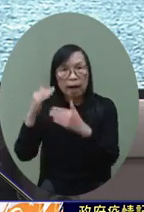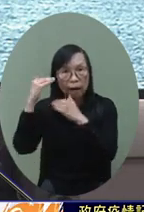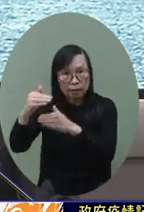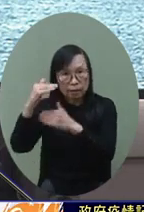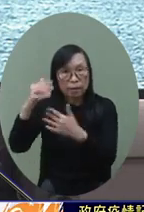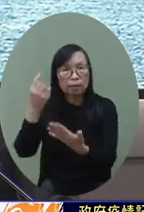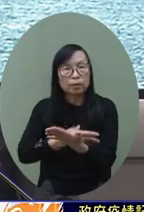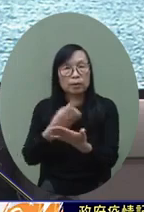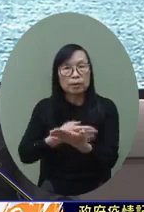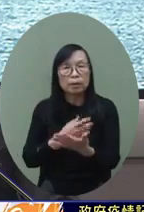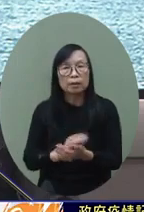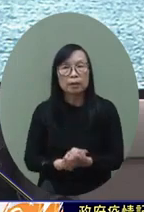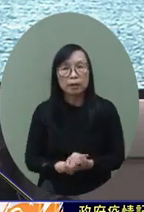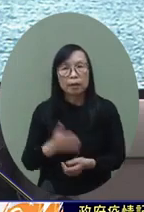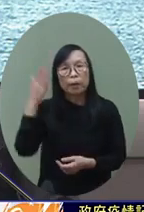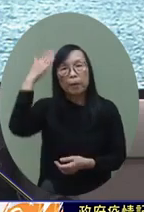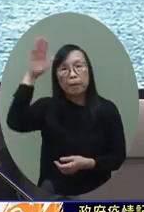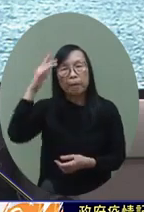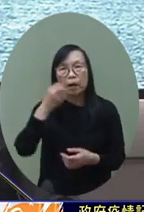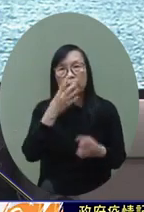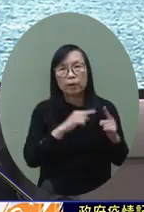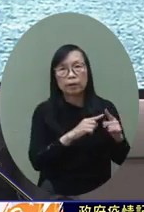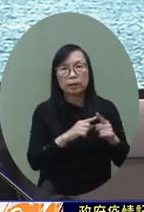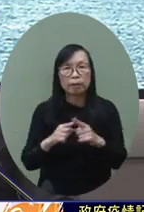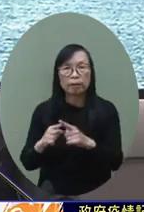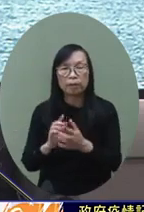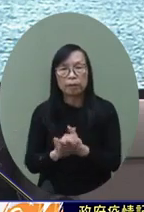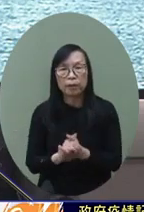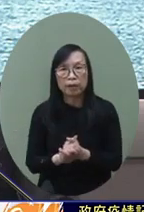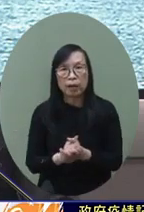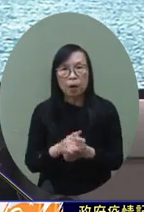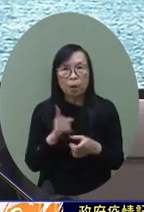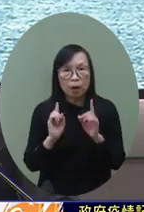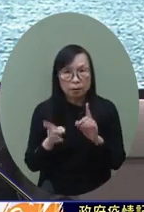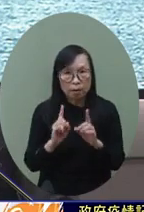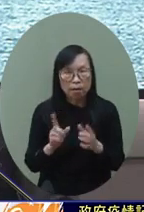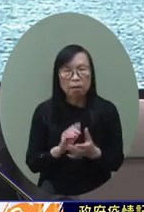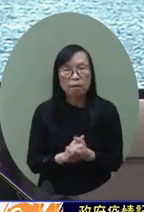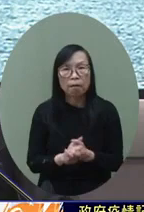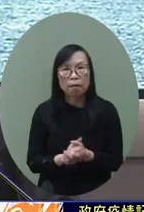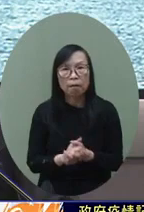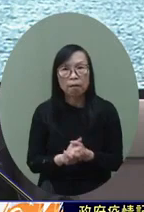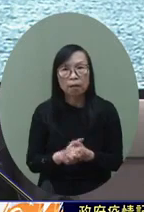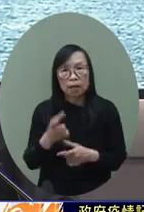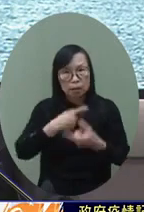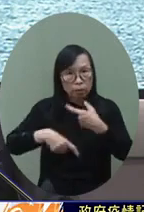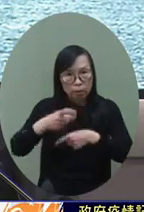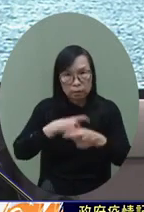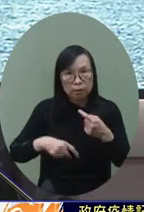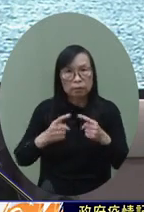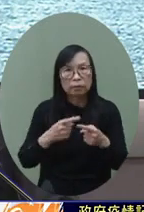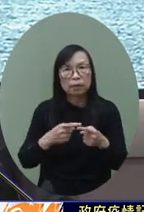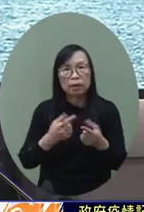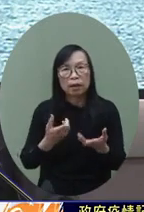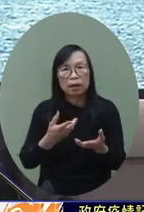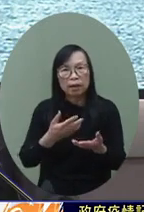措施啦。咁都完全明白咧，市民或者呢啲唔同嘅即係營運者咧，覺得即係如果太